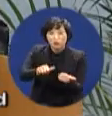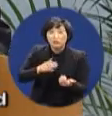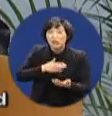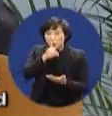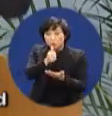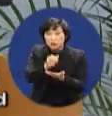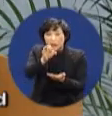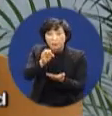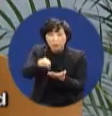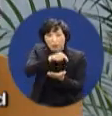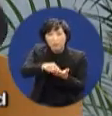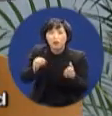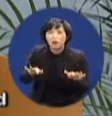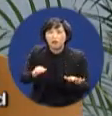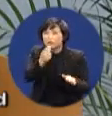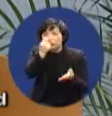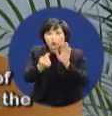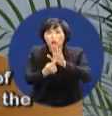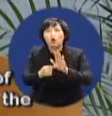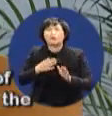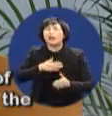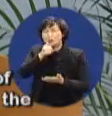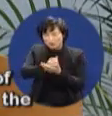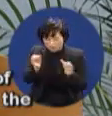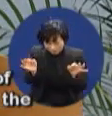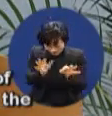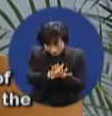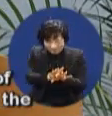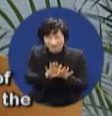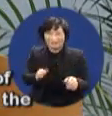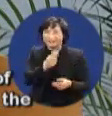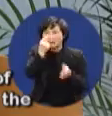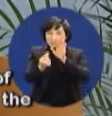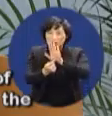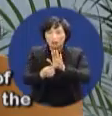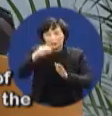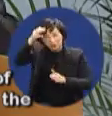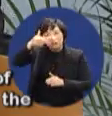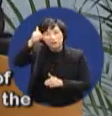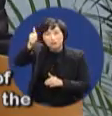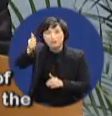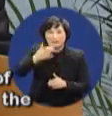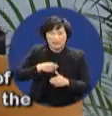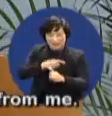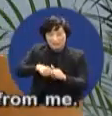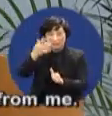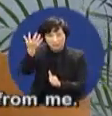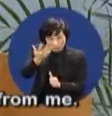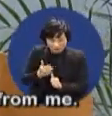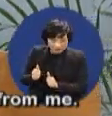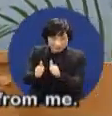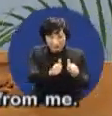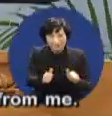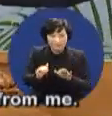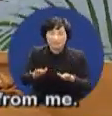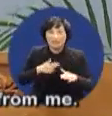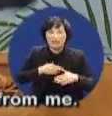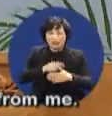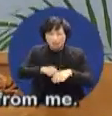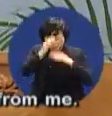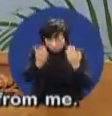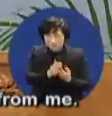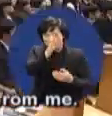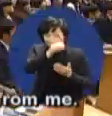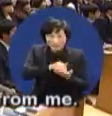죄값을 치는 그 증거로 나는 속죄 안 받았습니다. 그 증거로 성령이 내 안에 계십니다. 내 속에는 모든 질병이 다